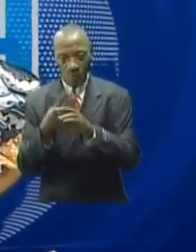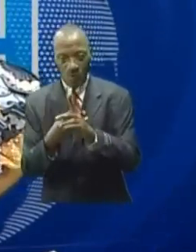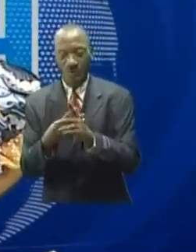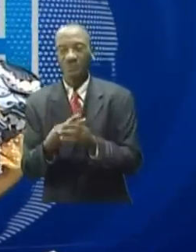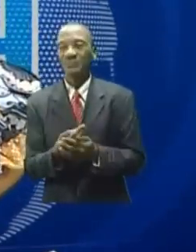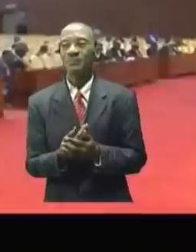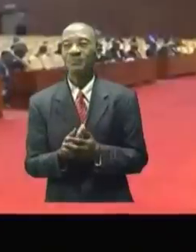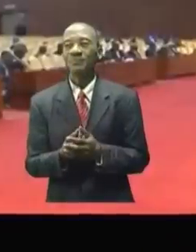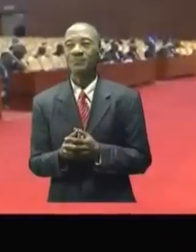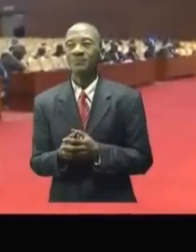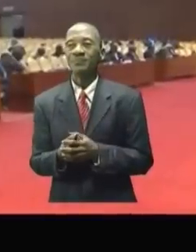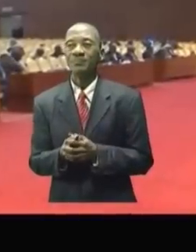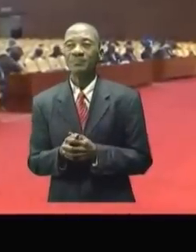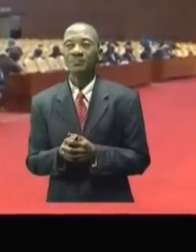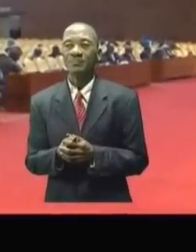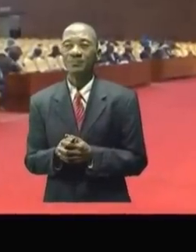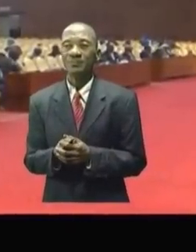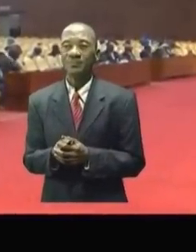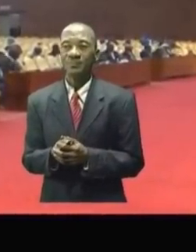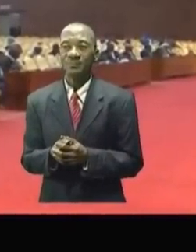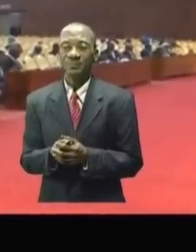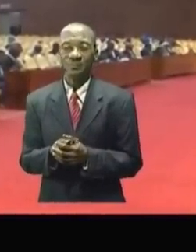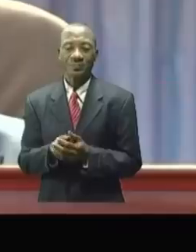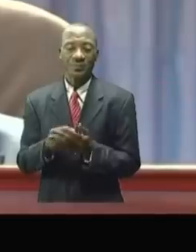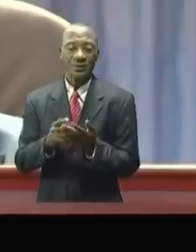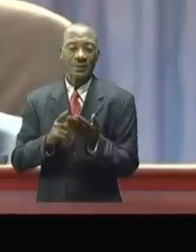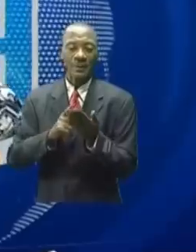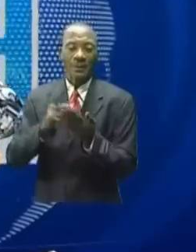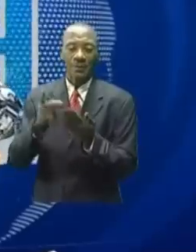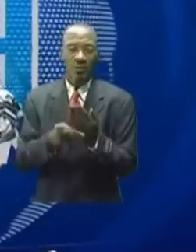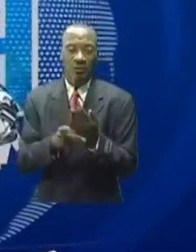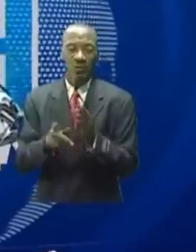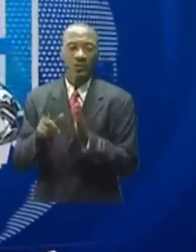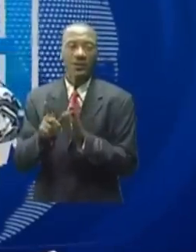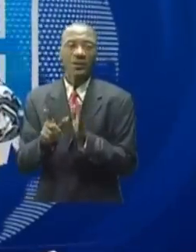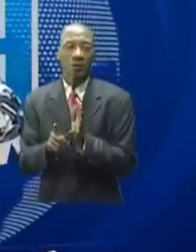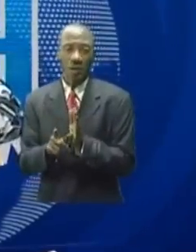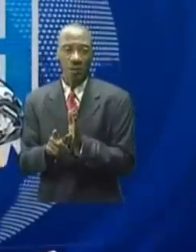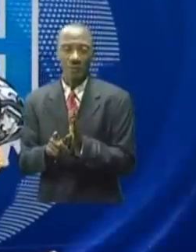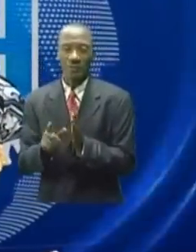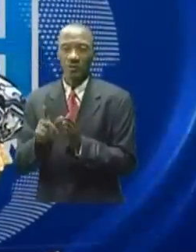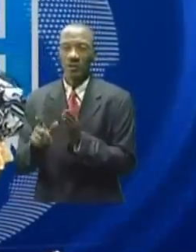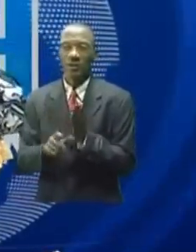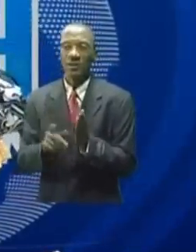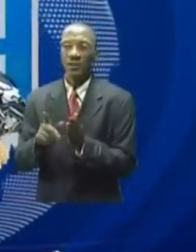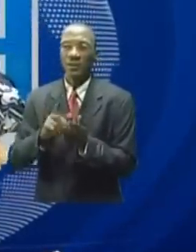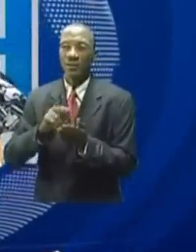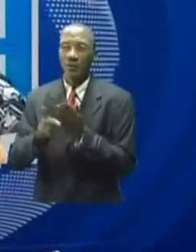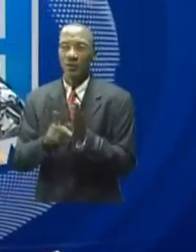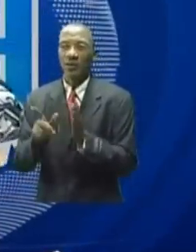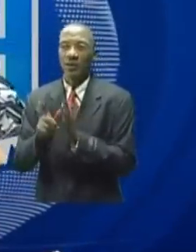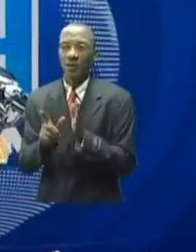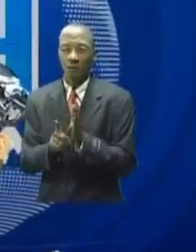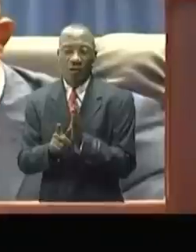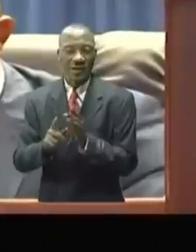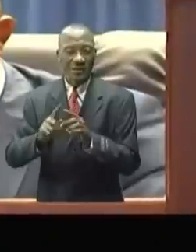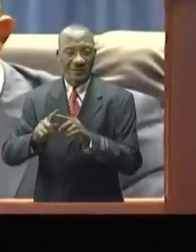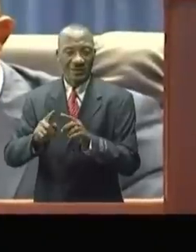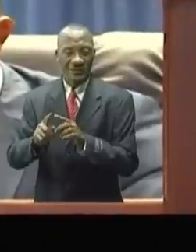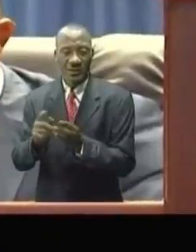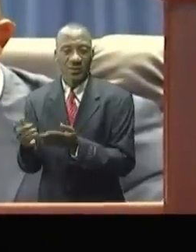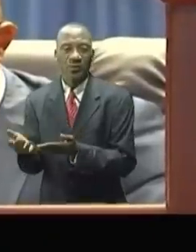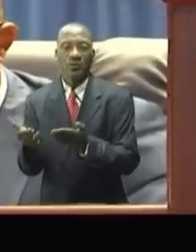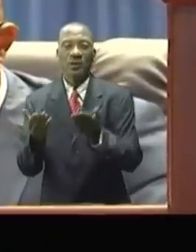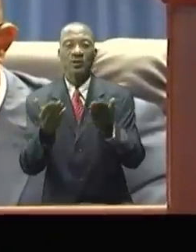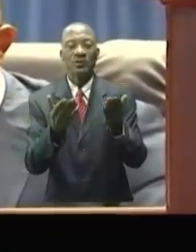Moyembo. Les projets de loi, dont celui autorisant la prorogation de l'état de siège sur une partie du territoire de la République démocratique du